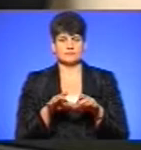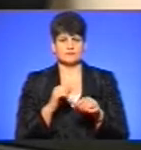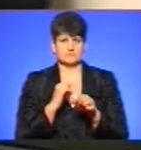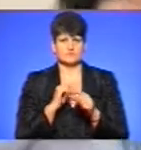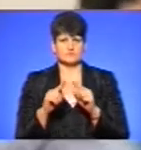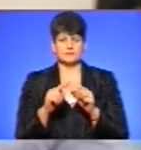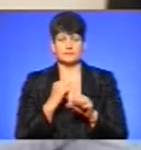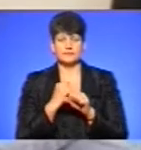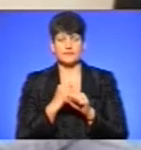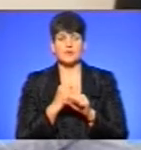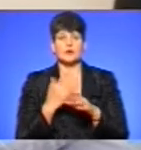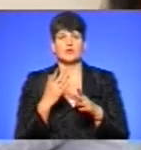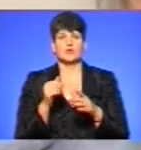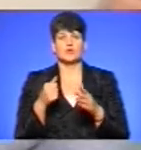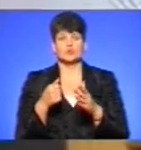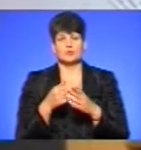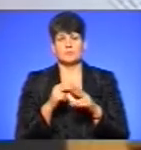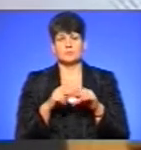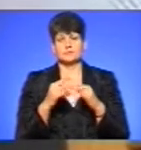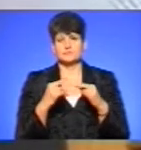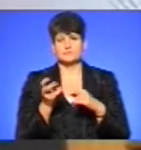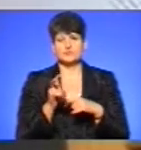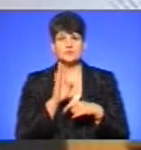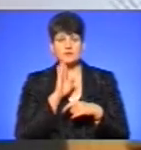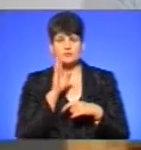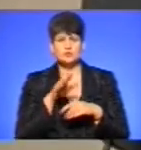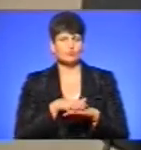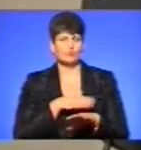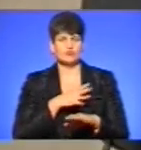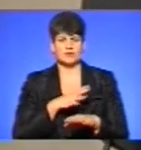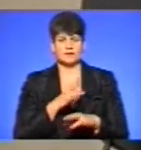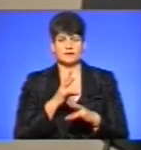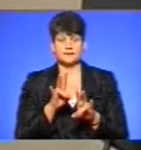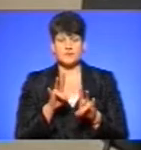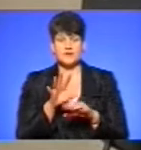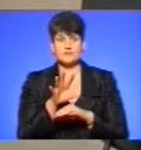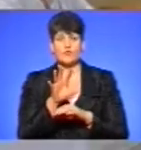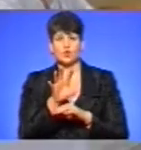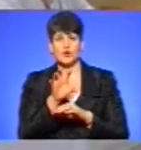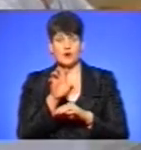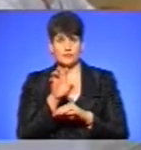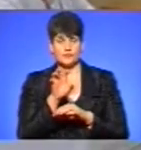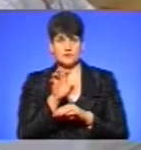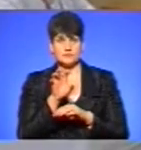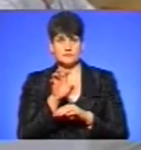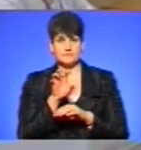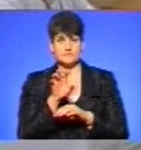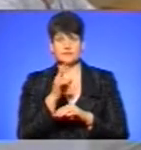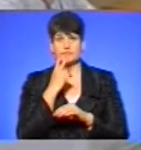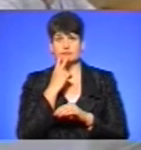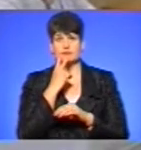До Державної міграційної служби прийшов зранку, щоб довго не чекати. Сфотографуватися. Нікіта, дивимося